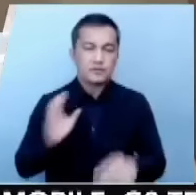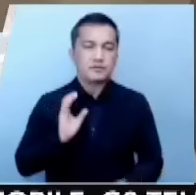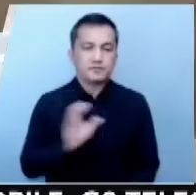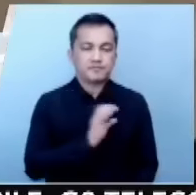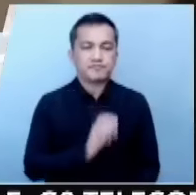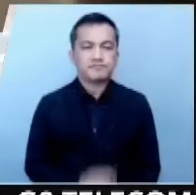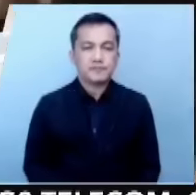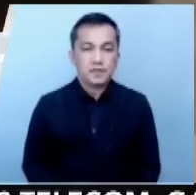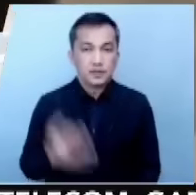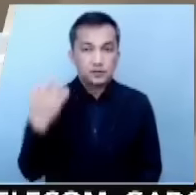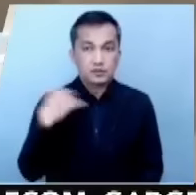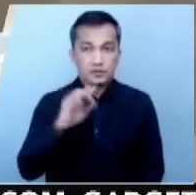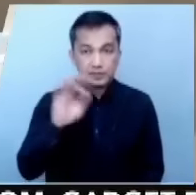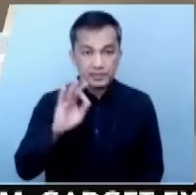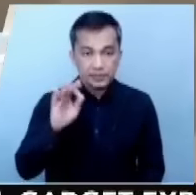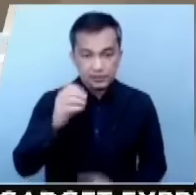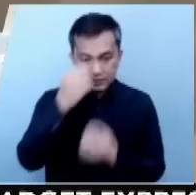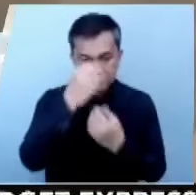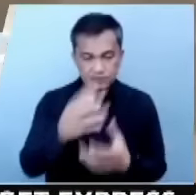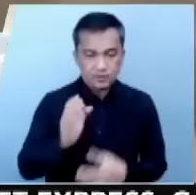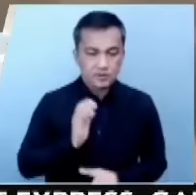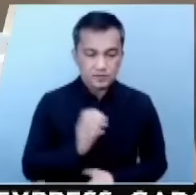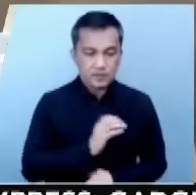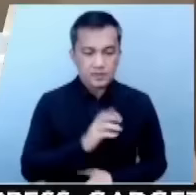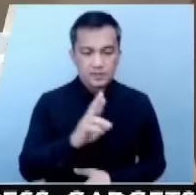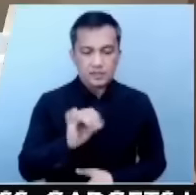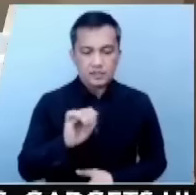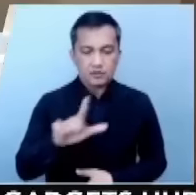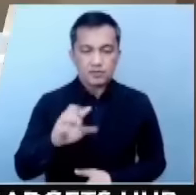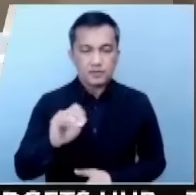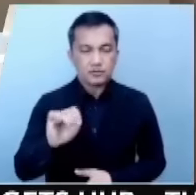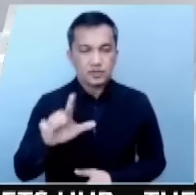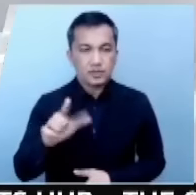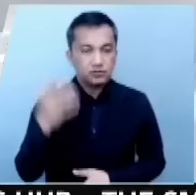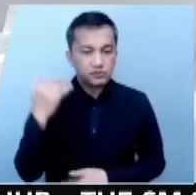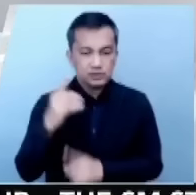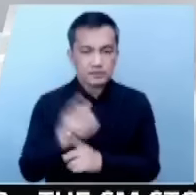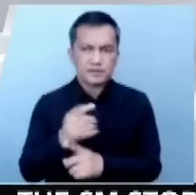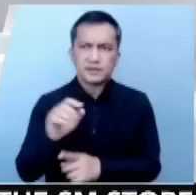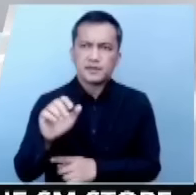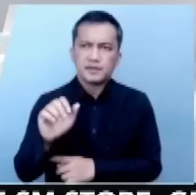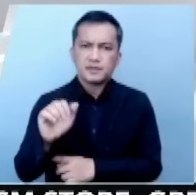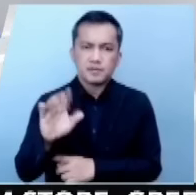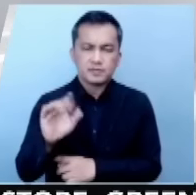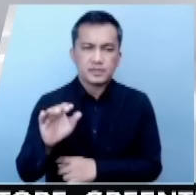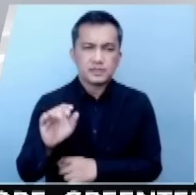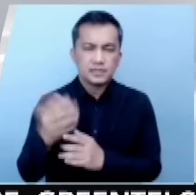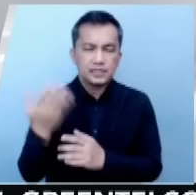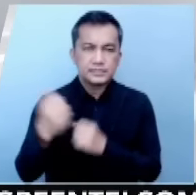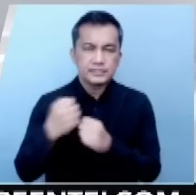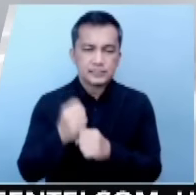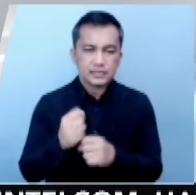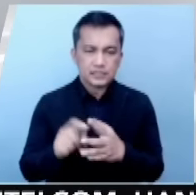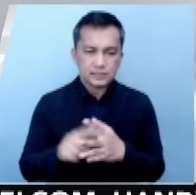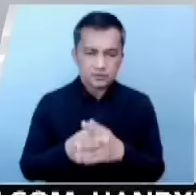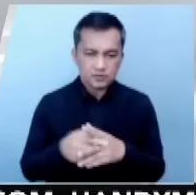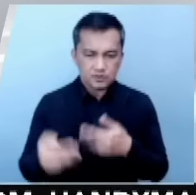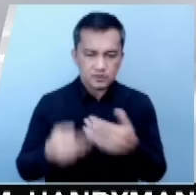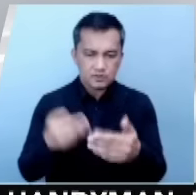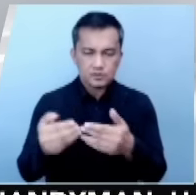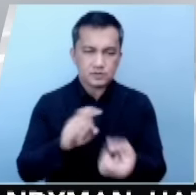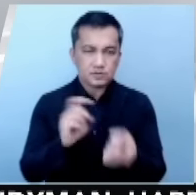Biyernes, isiniwalat naman ni Congressman Raul Manuel na December 15 pa nung nakaraang taon nagsimulang gumulong ang kampanya para mabagong saligang